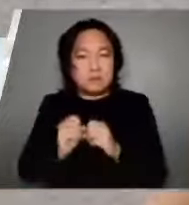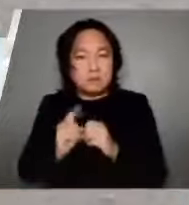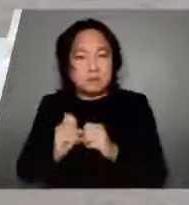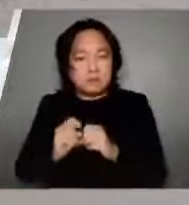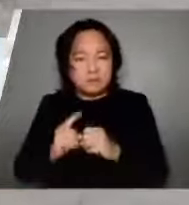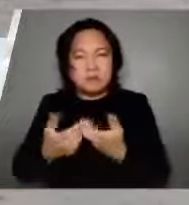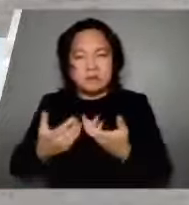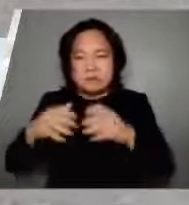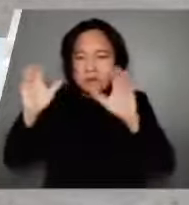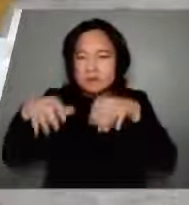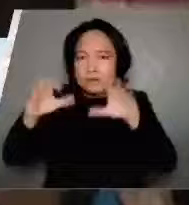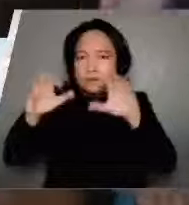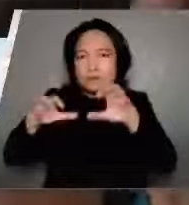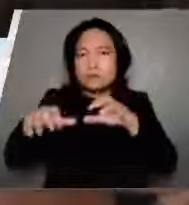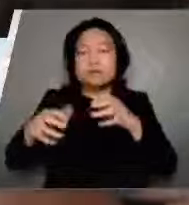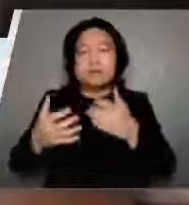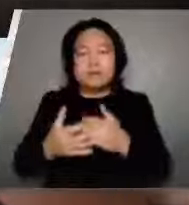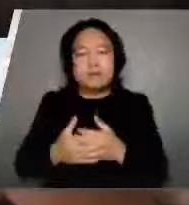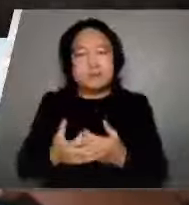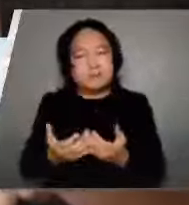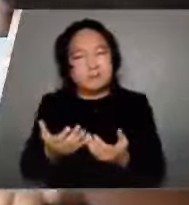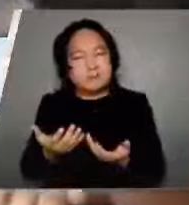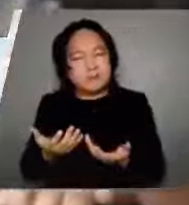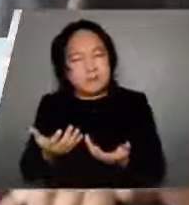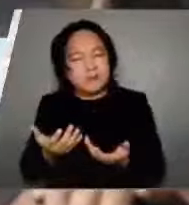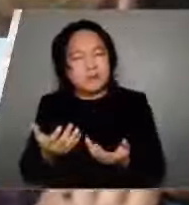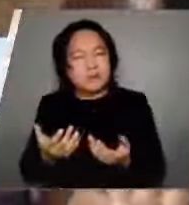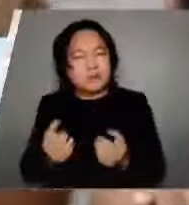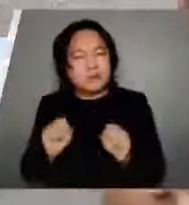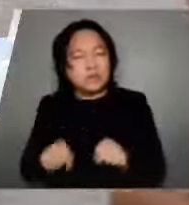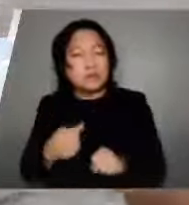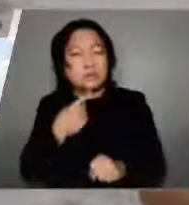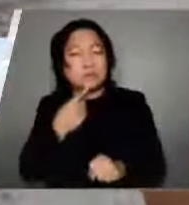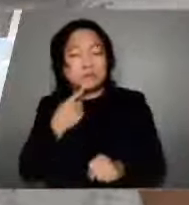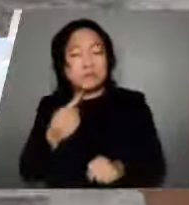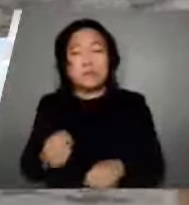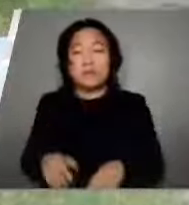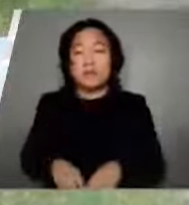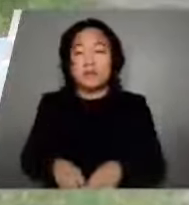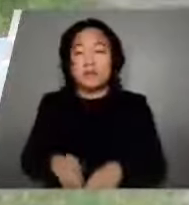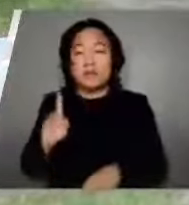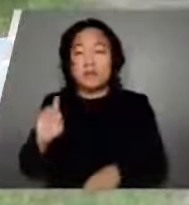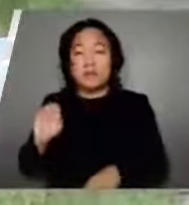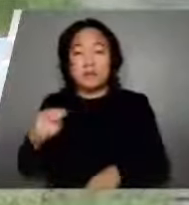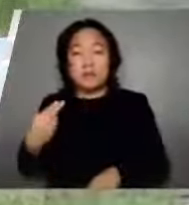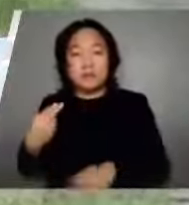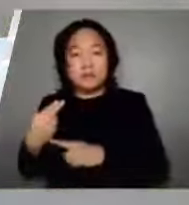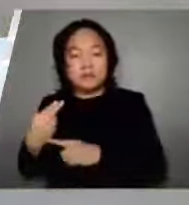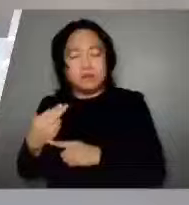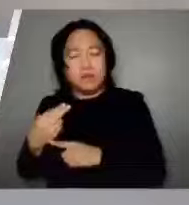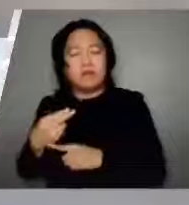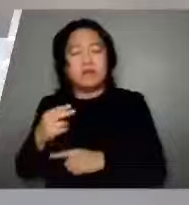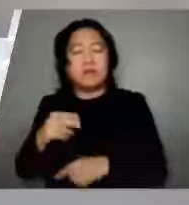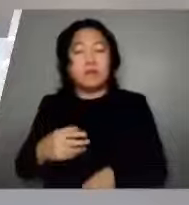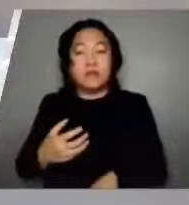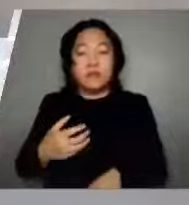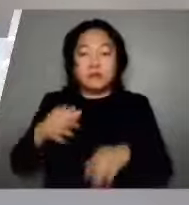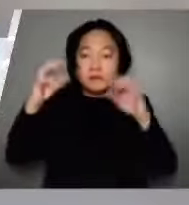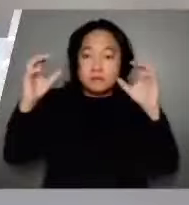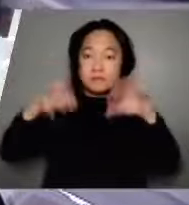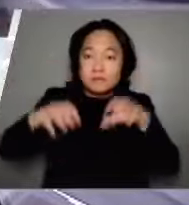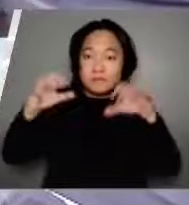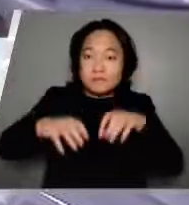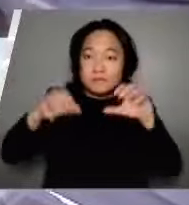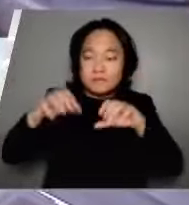yung sobrang lakas niyan. Sabi nga ng Department of Health, ang ulan na iiwasan. Pero ang init nararamdaman kahit